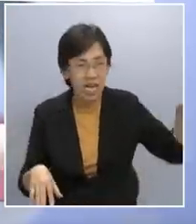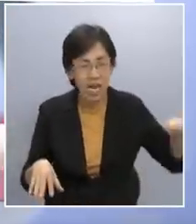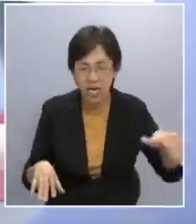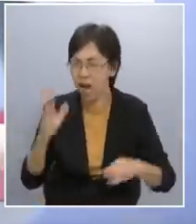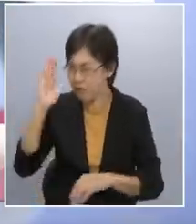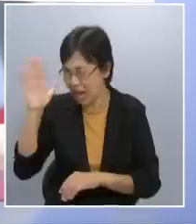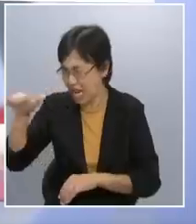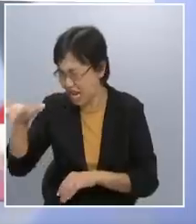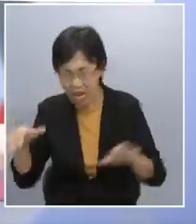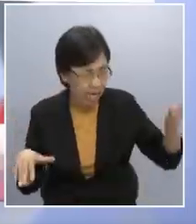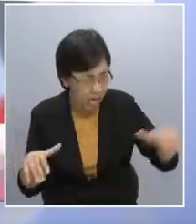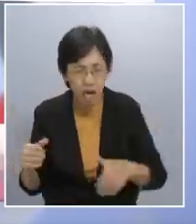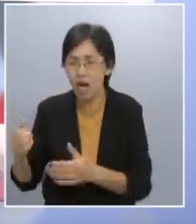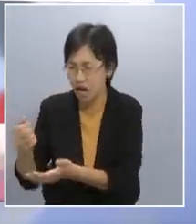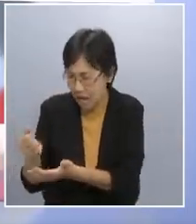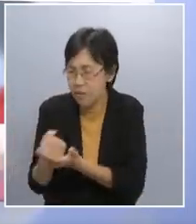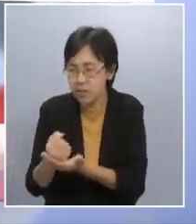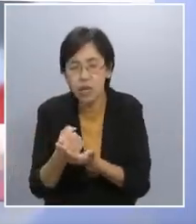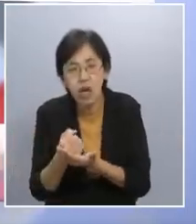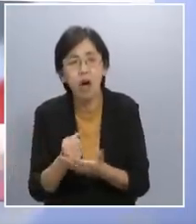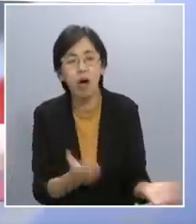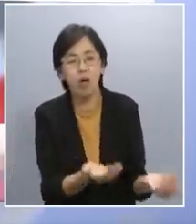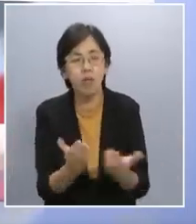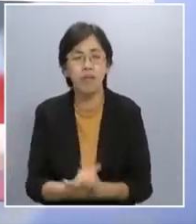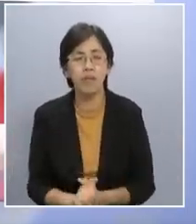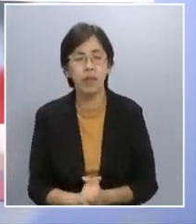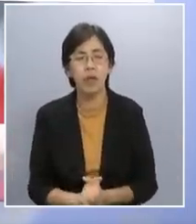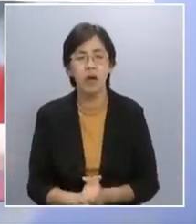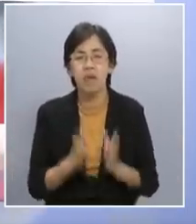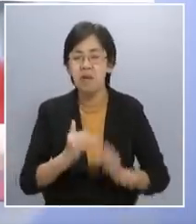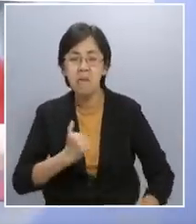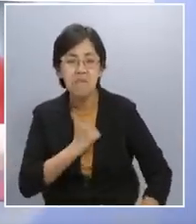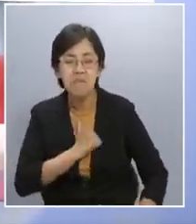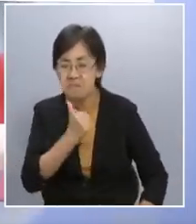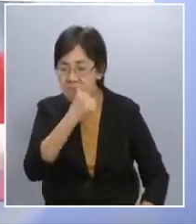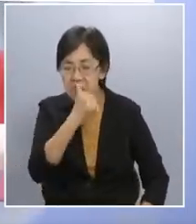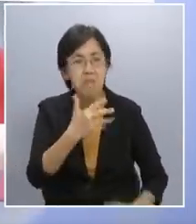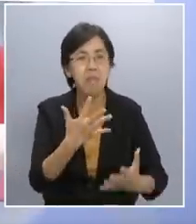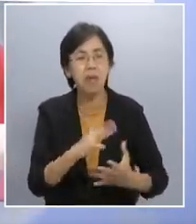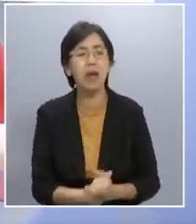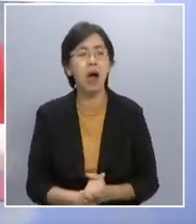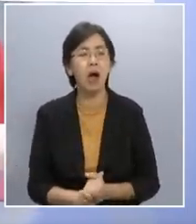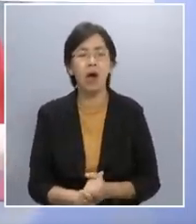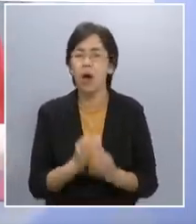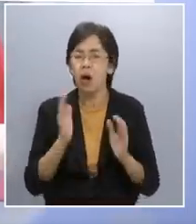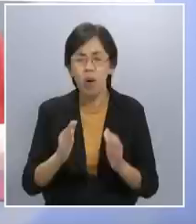ยอุ้มลงมาเขาไม่เป็นคนก้าวร้าวเขาไม่เป็นคนไอ้นี่เพื่อนบ้านรักทุก